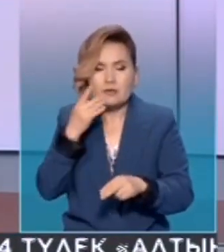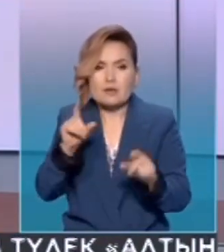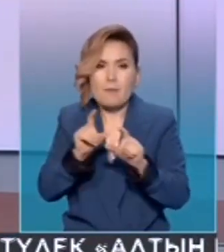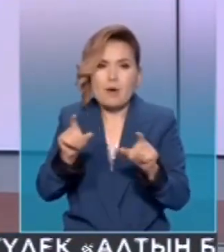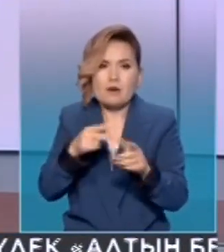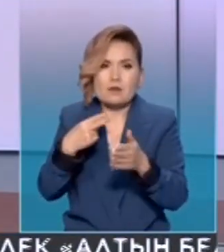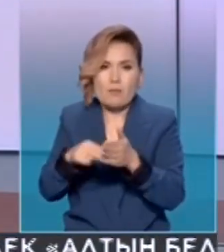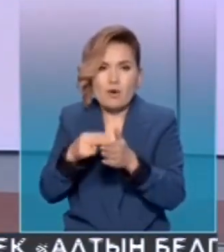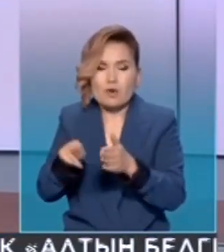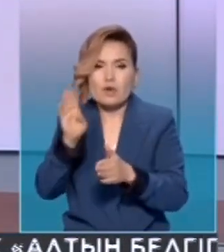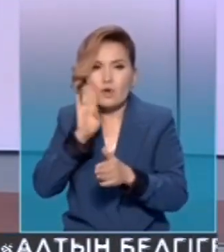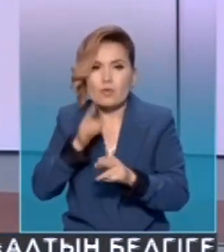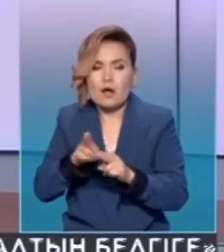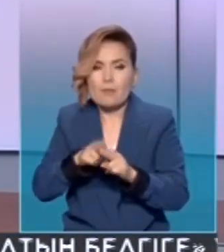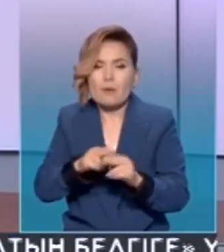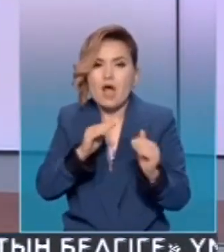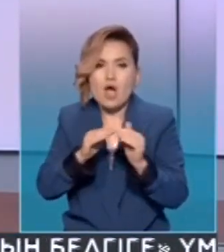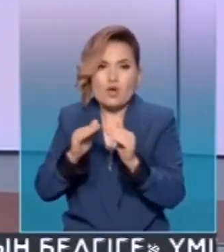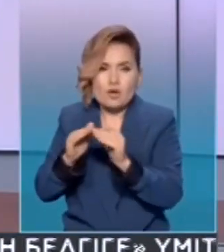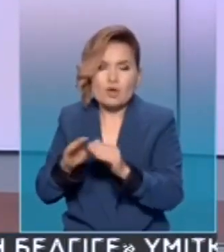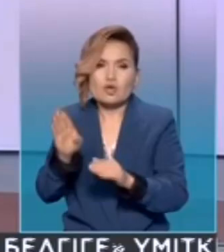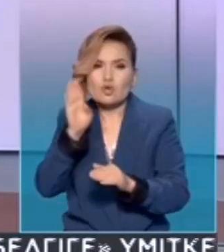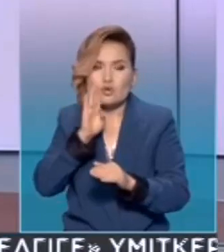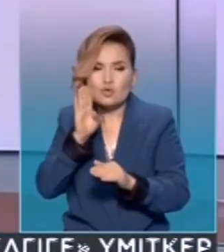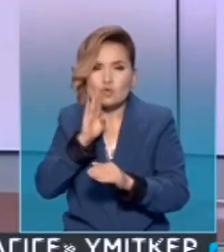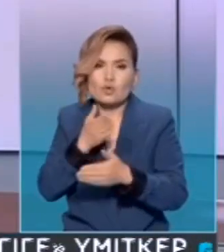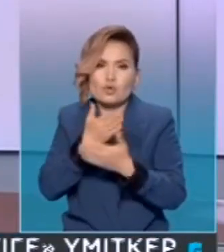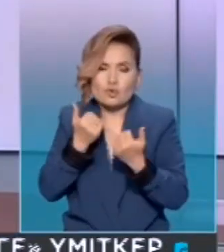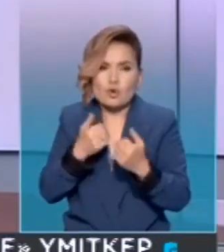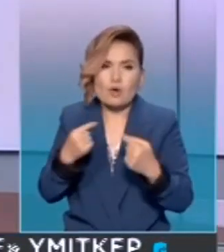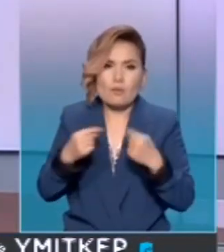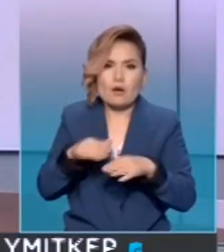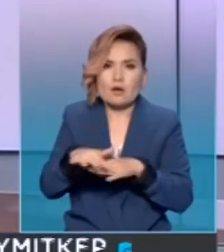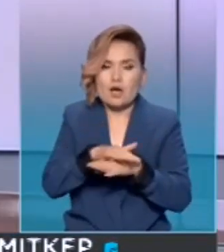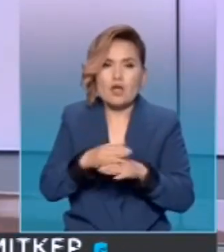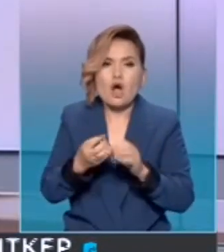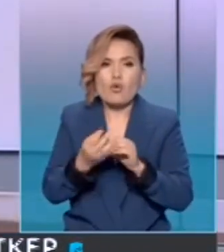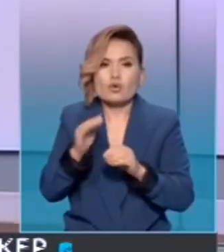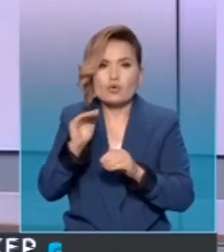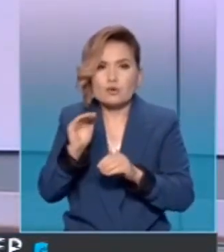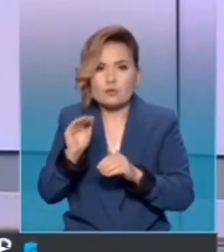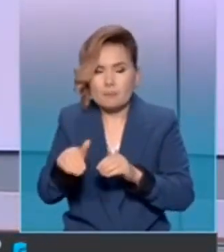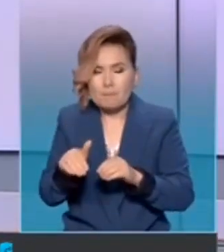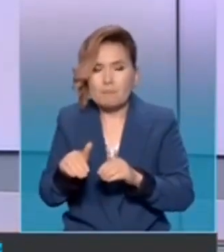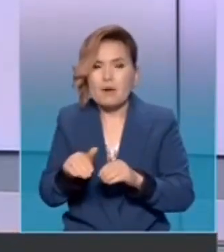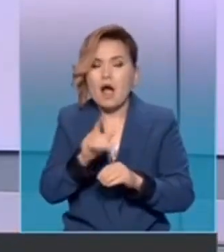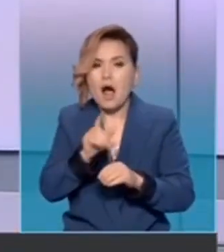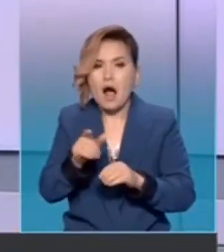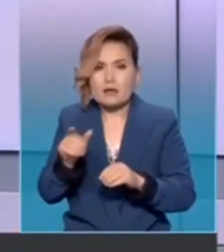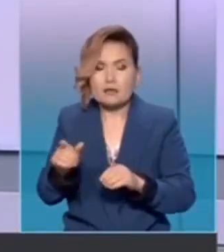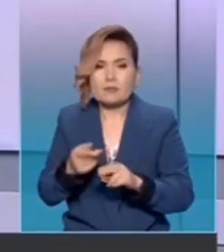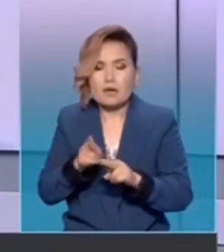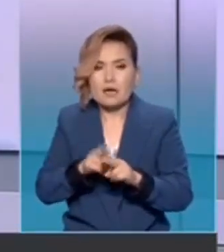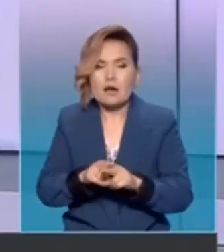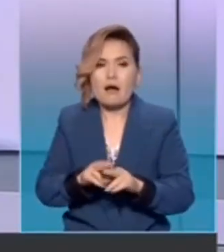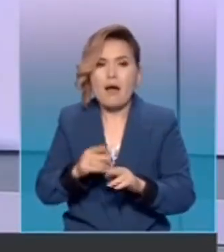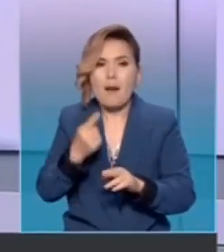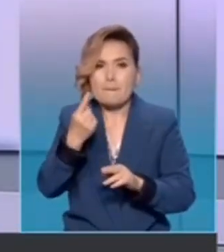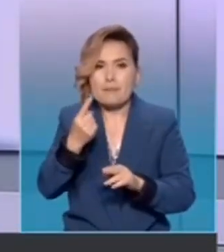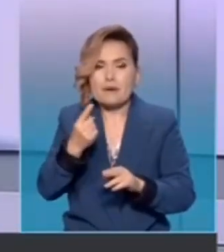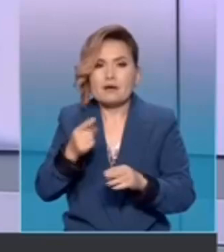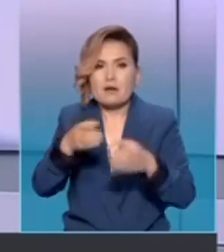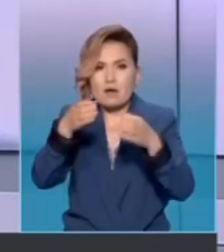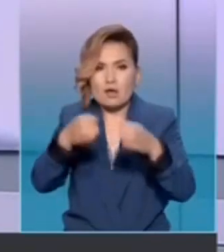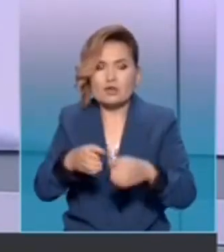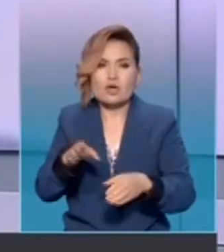кетеді. Маңайдағы жер үйлер де судан таршылық көріп отыр. Өйткені 14 мың тұрғынға бір ғана резервуар қаралған. Ал суға